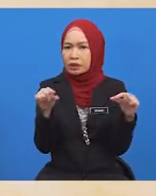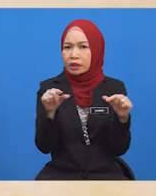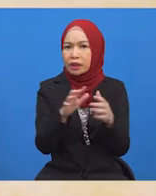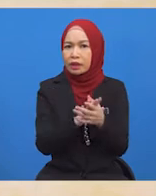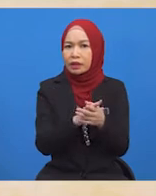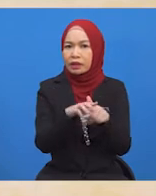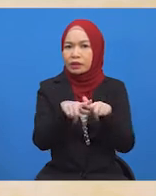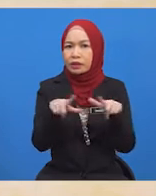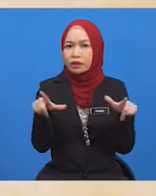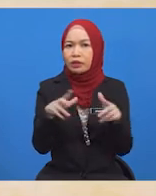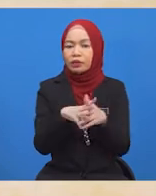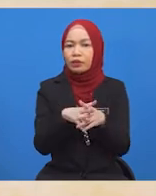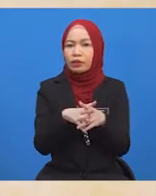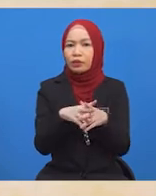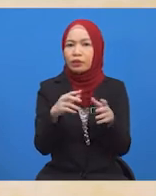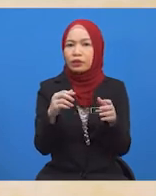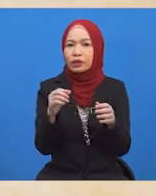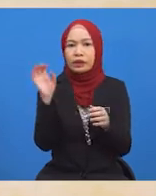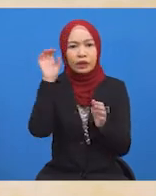sebenar seperti yang dipaparkan ini.